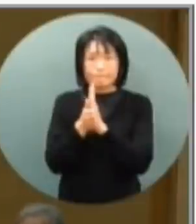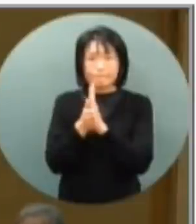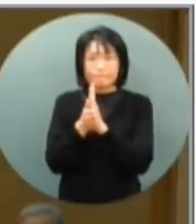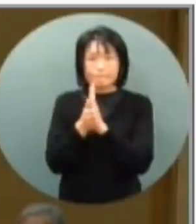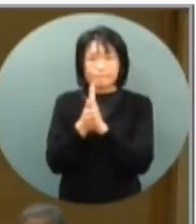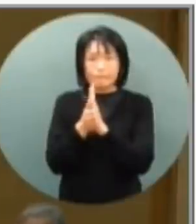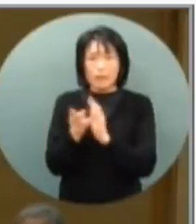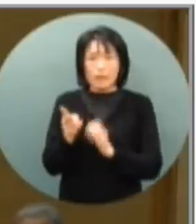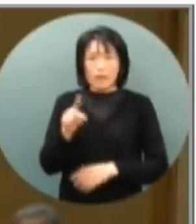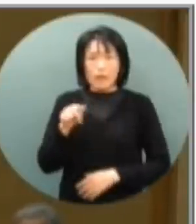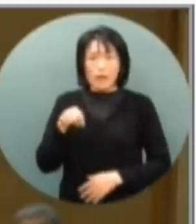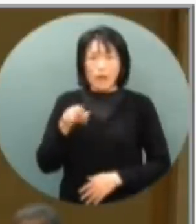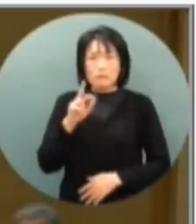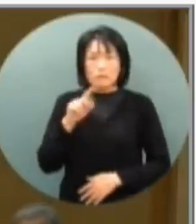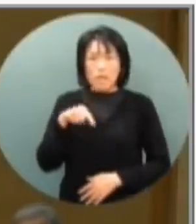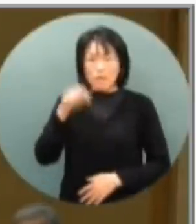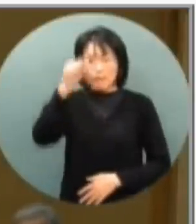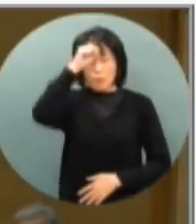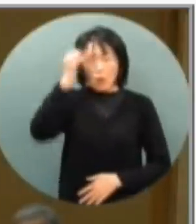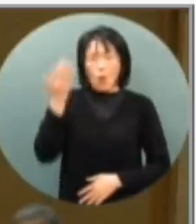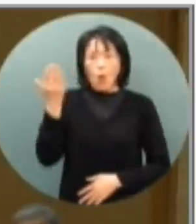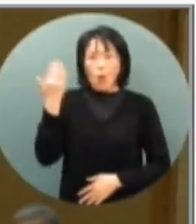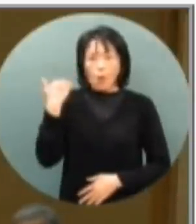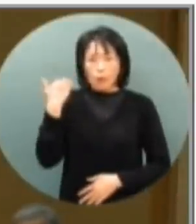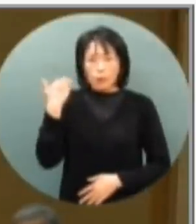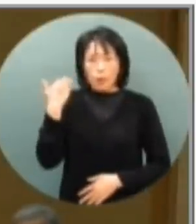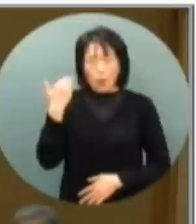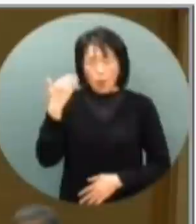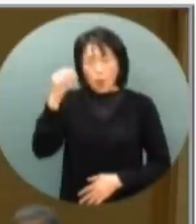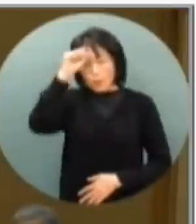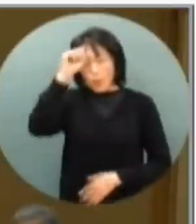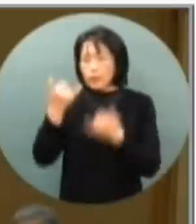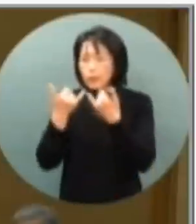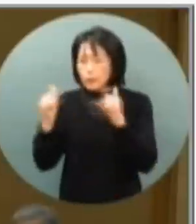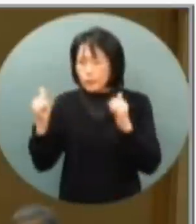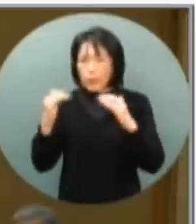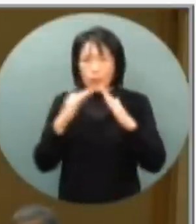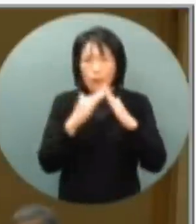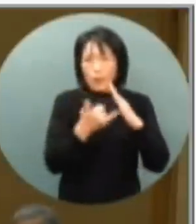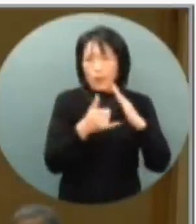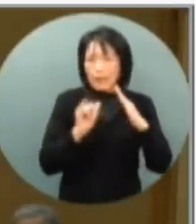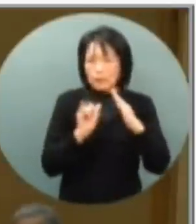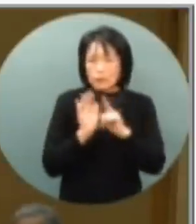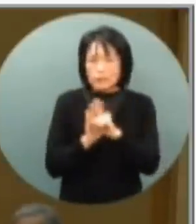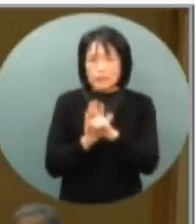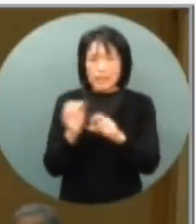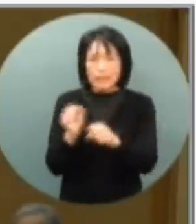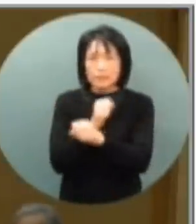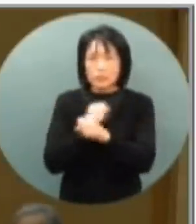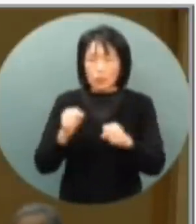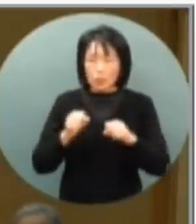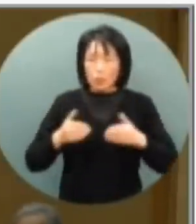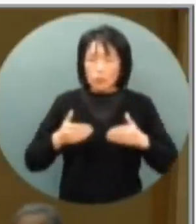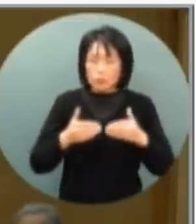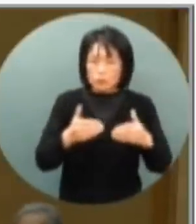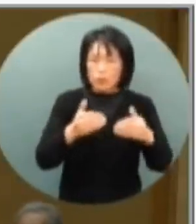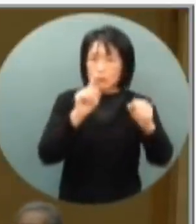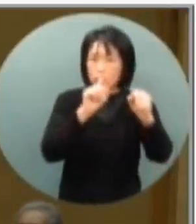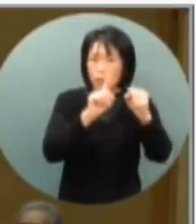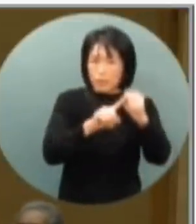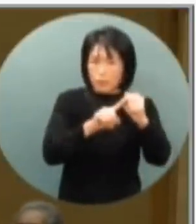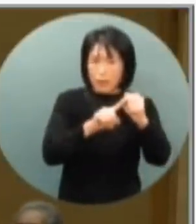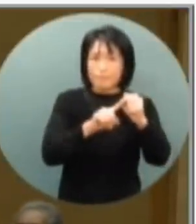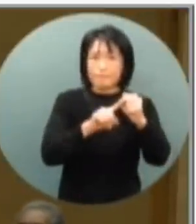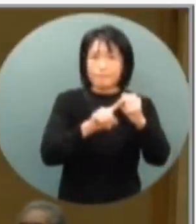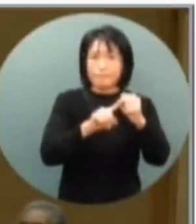ハンセン病元患者家族の支援事業をするにあたって、やっぱり議